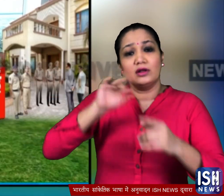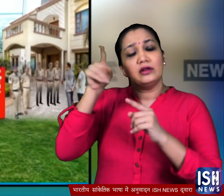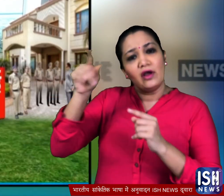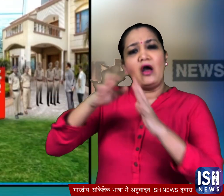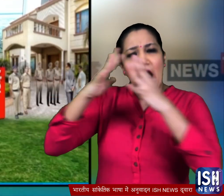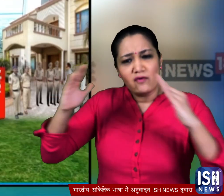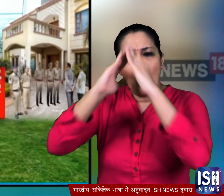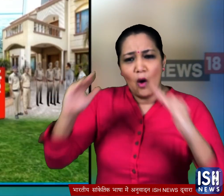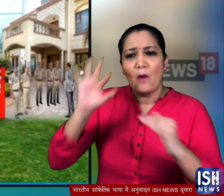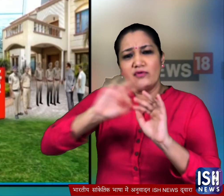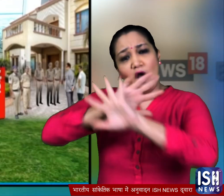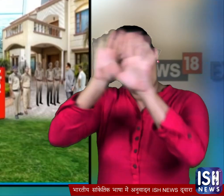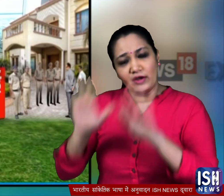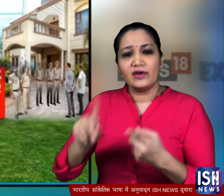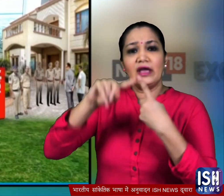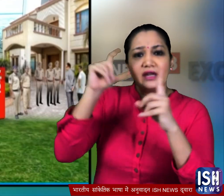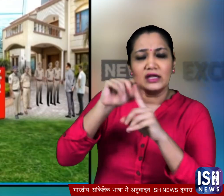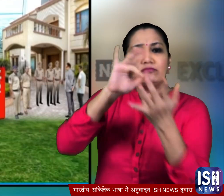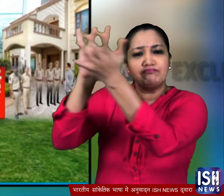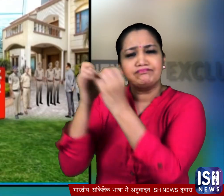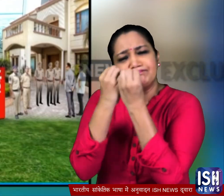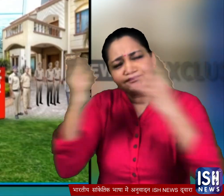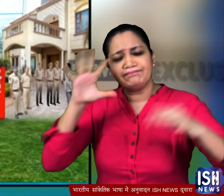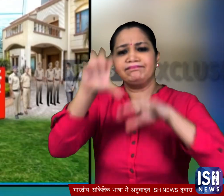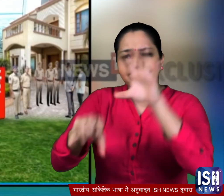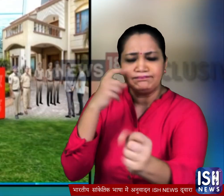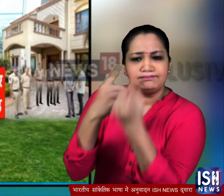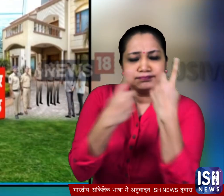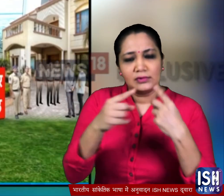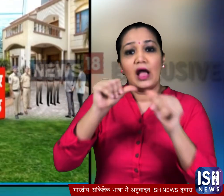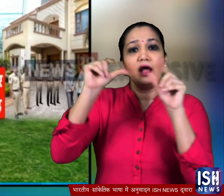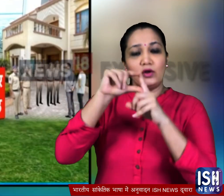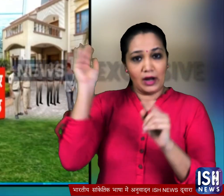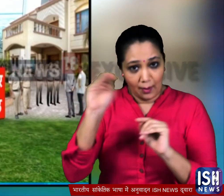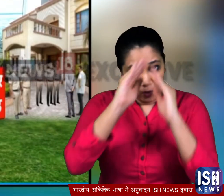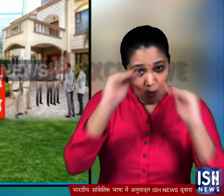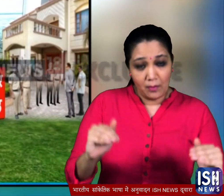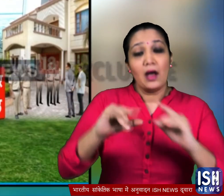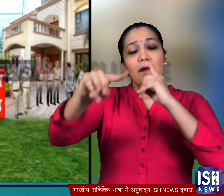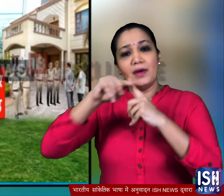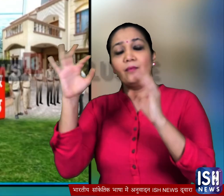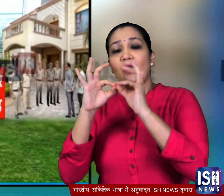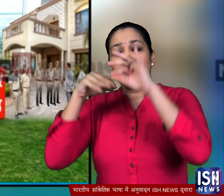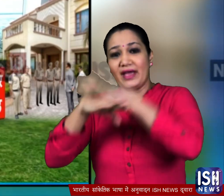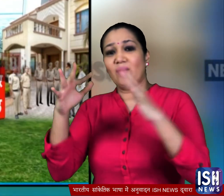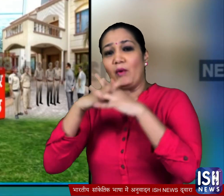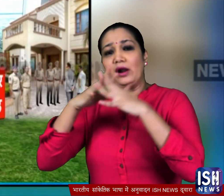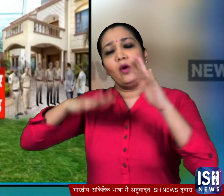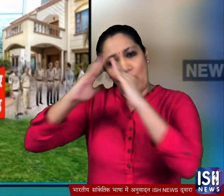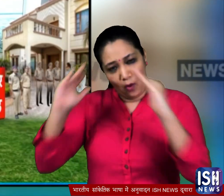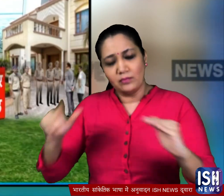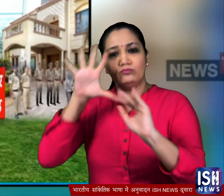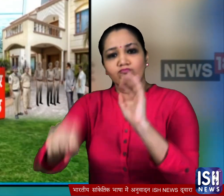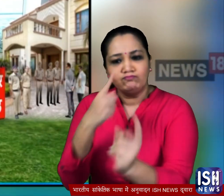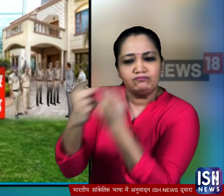जायदाद है। ईडी ने उसके इन्हीं में कई ठिकानों पर छापा मारा, जबकि अनिल देशमुख के नागपुर के घर के अलावा मुंबई के वर्ली के घर पर भी